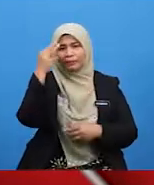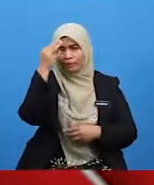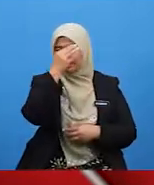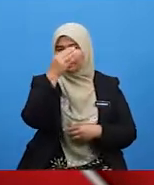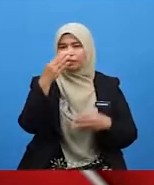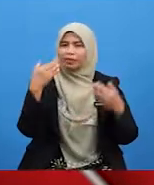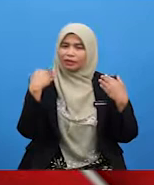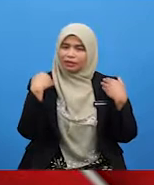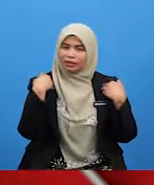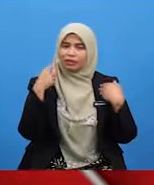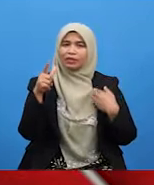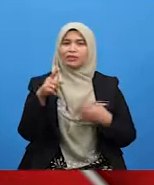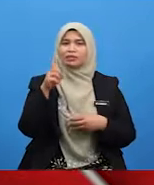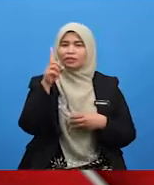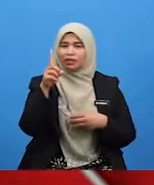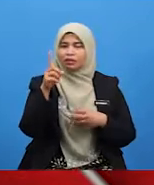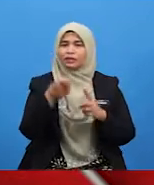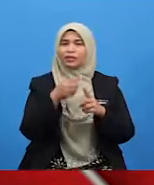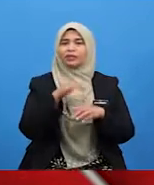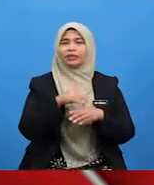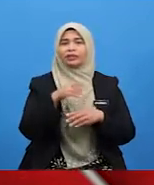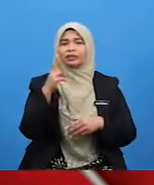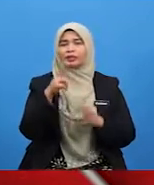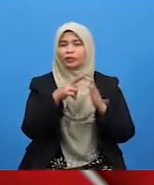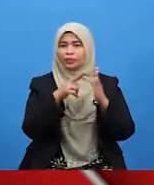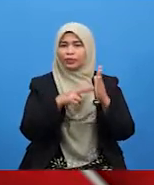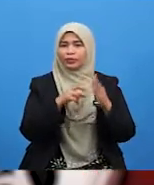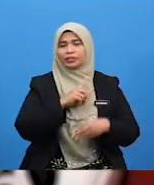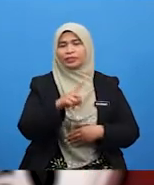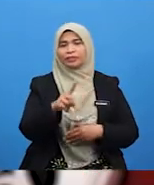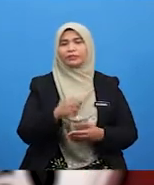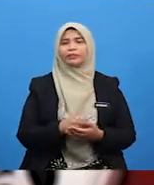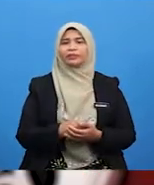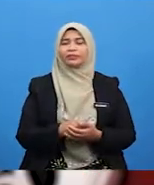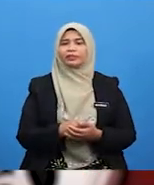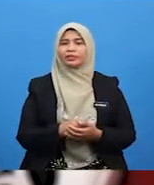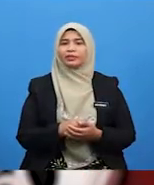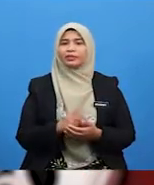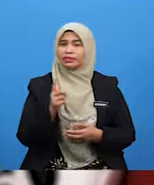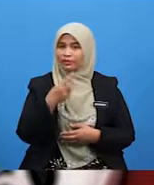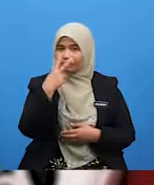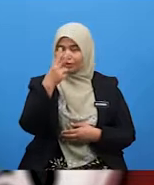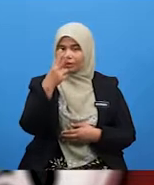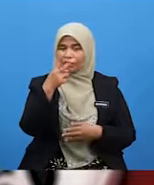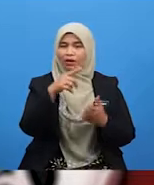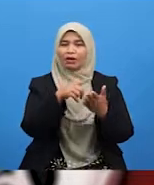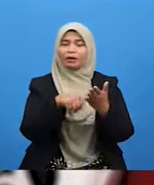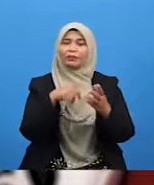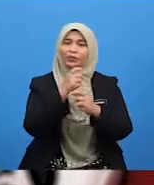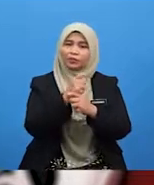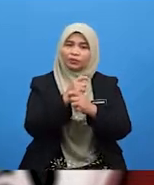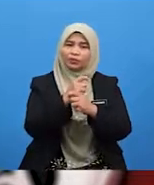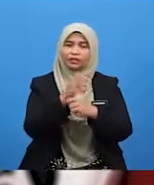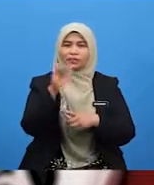adalah salah satu daripada rukun Islam. Mari kita lihat apakah tugasan